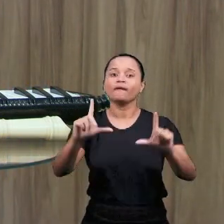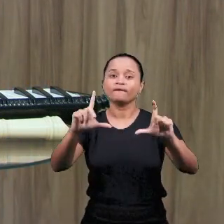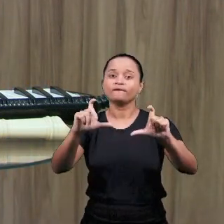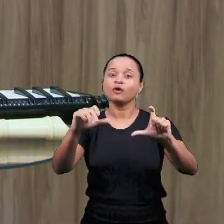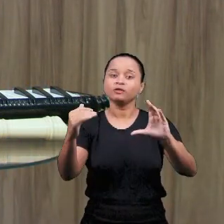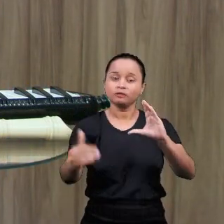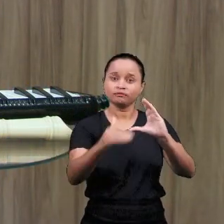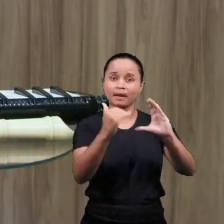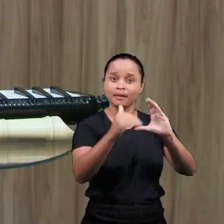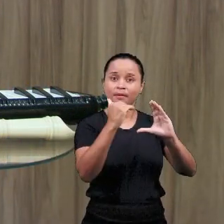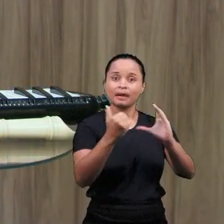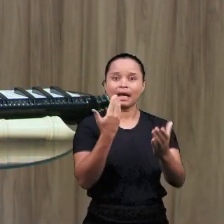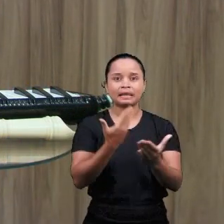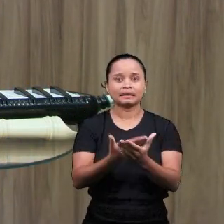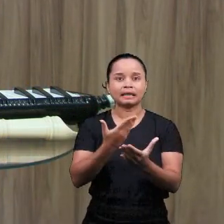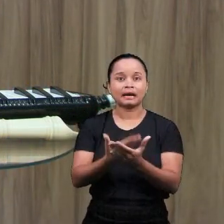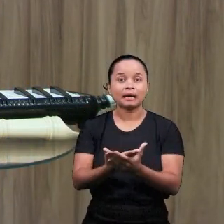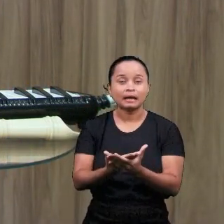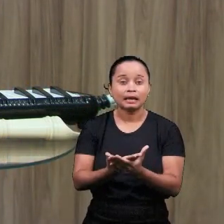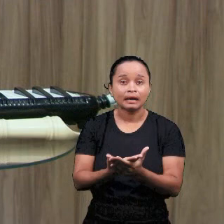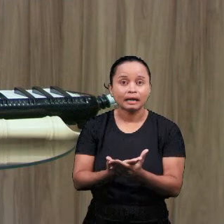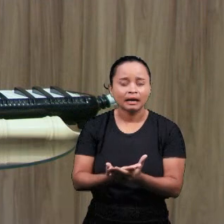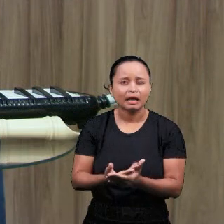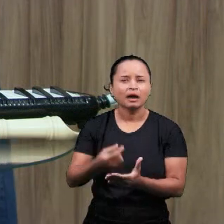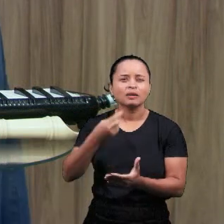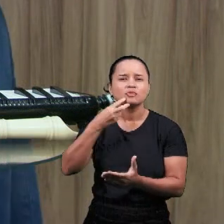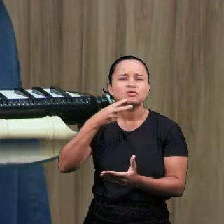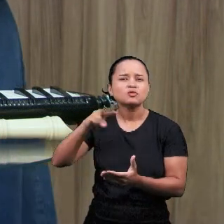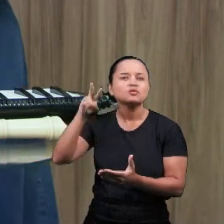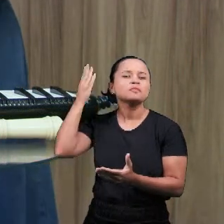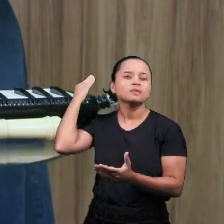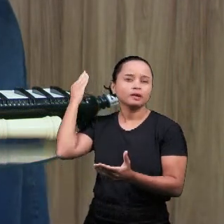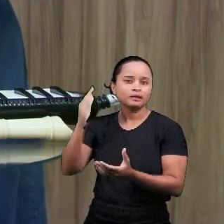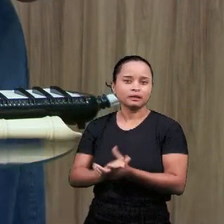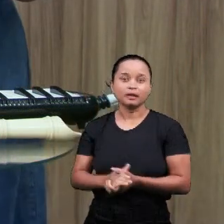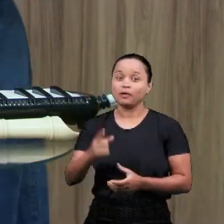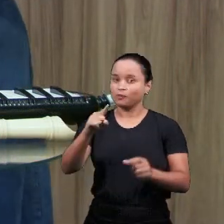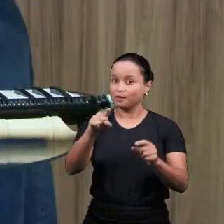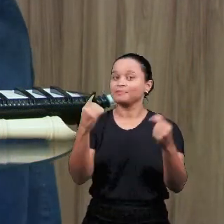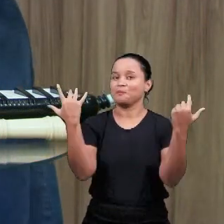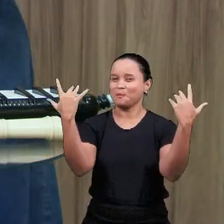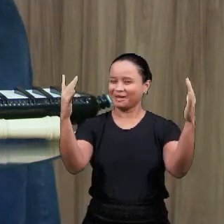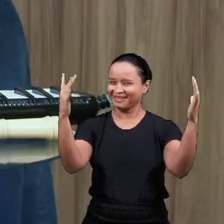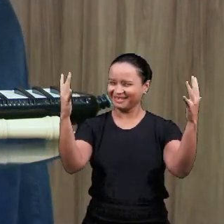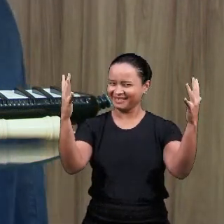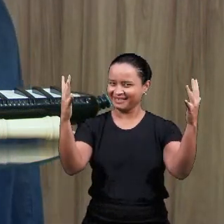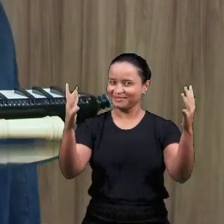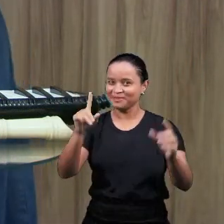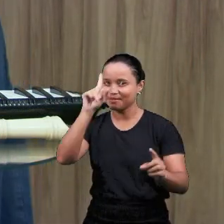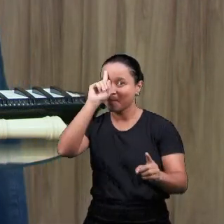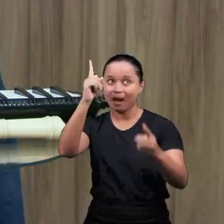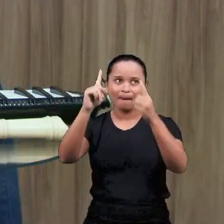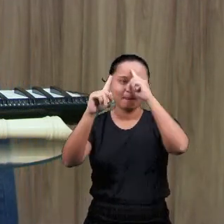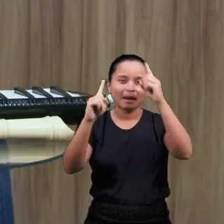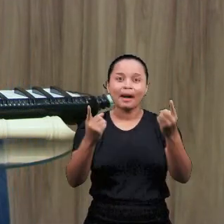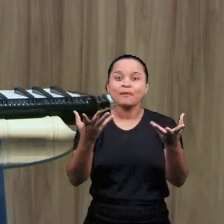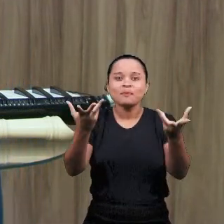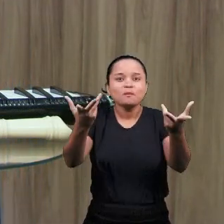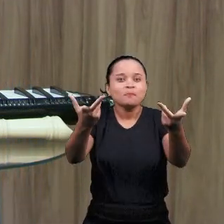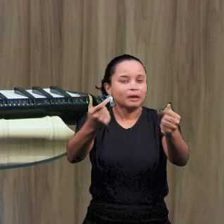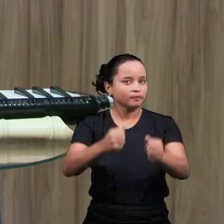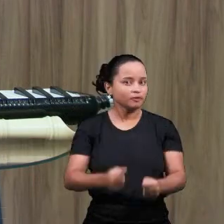nous avons fait de l'étude précédente. Vous avez toutes mes félicitations. Vous avez utilisé